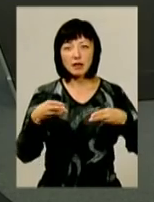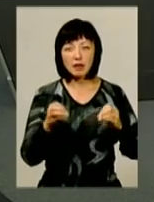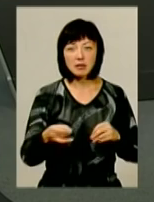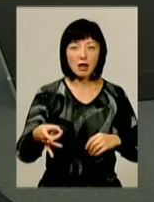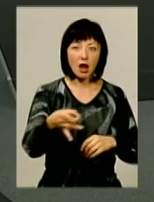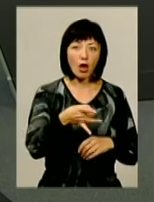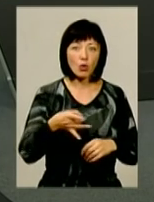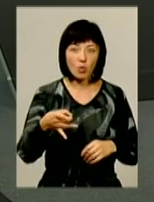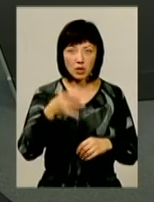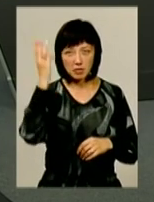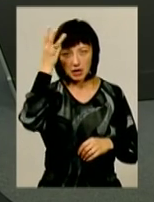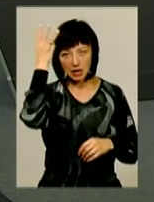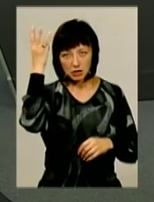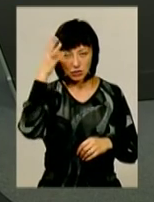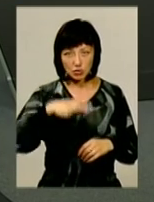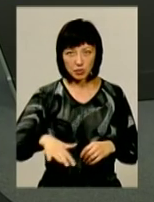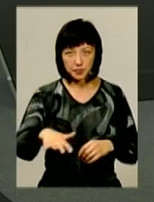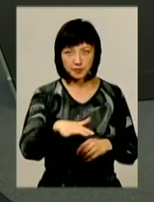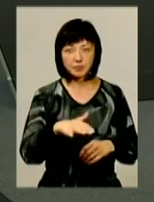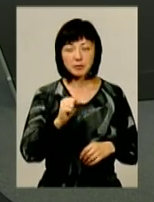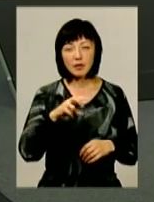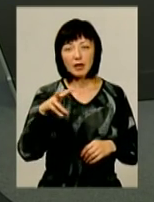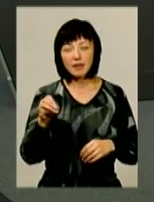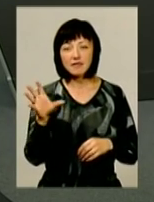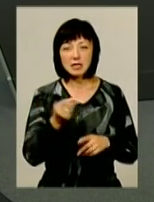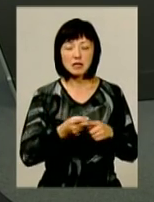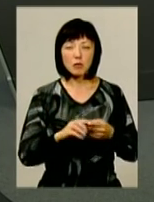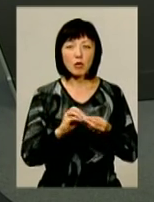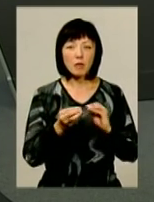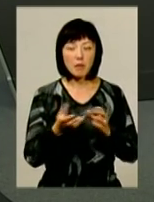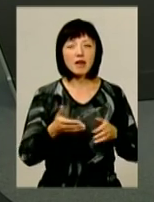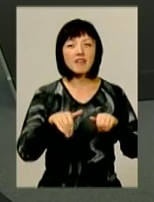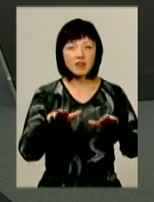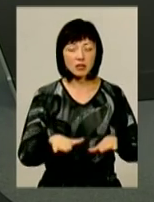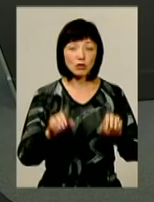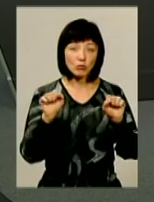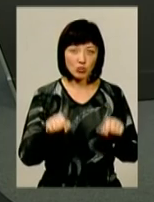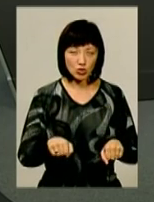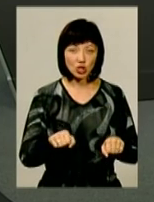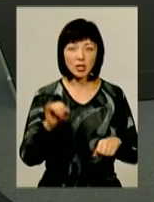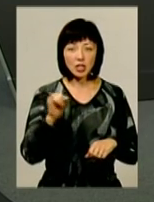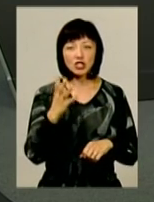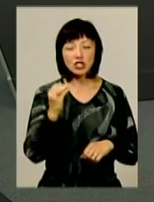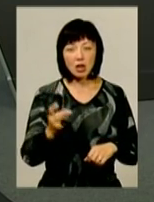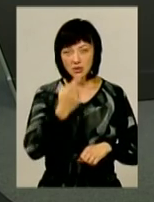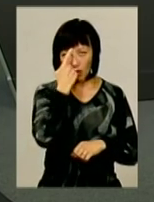район Хмельницького. Але все це проблеми, які вирішуються. І ще раз